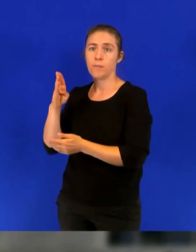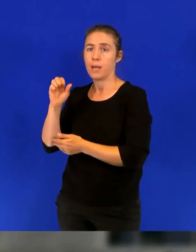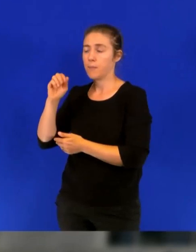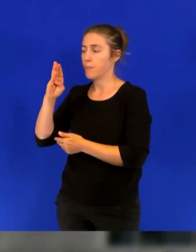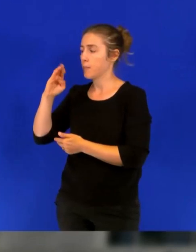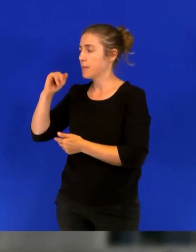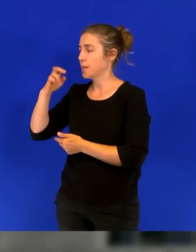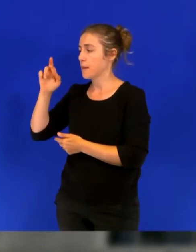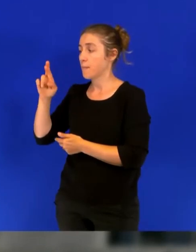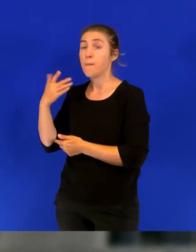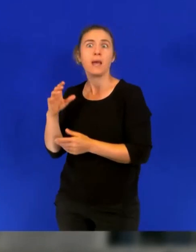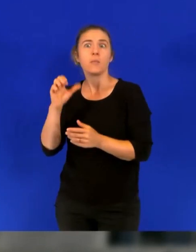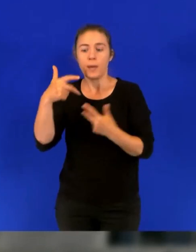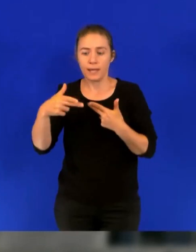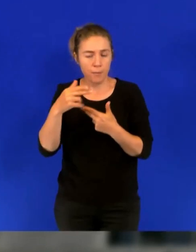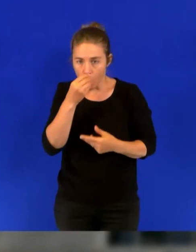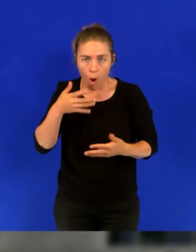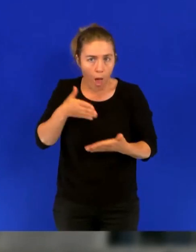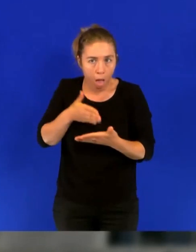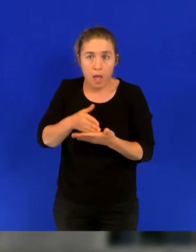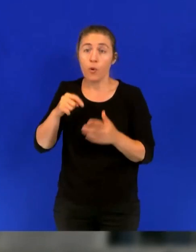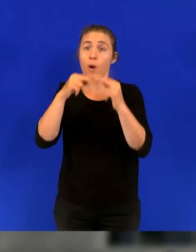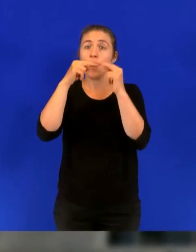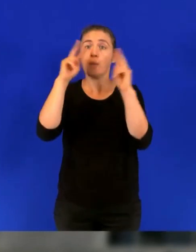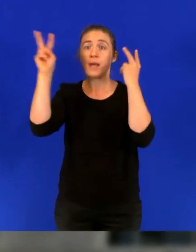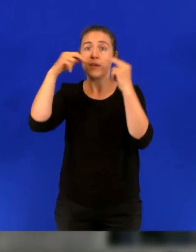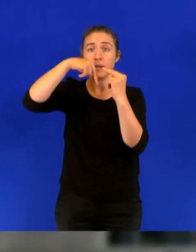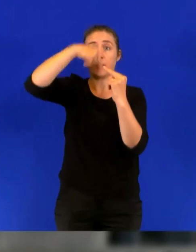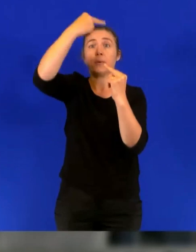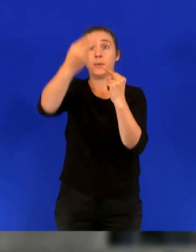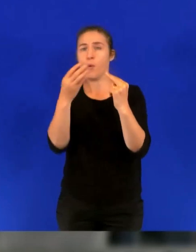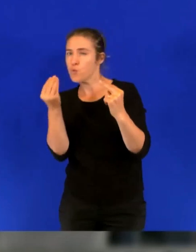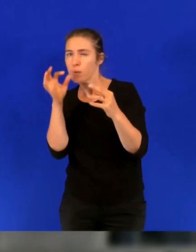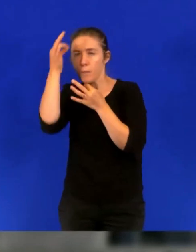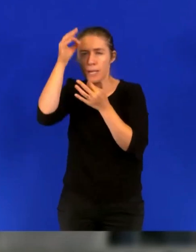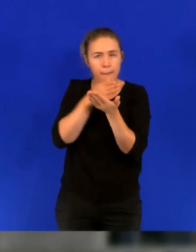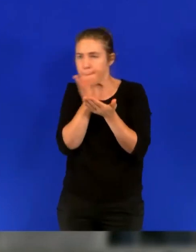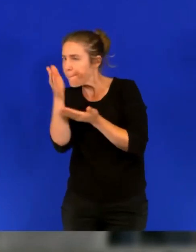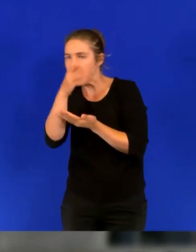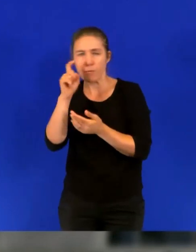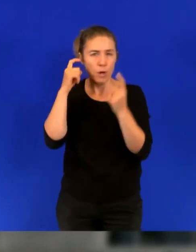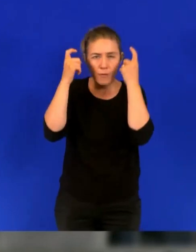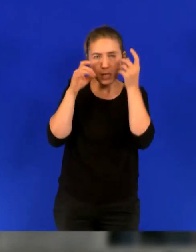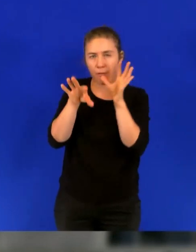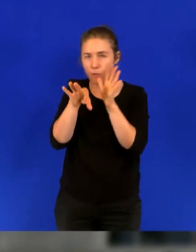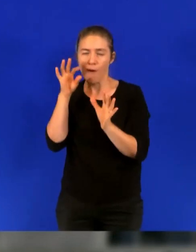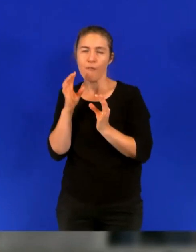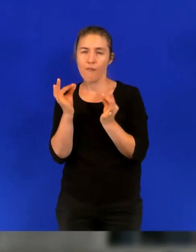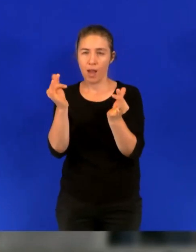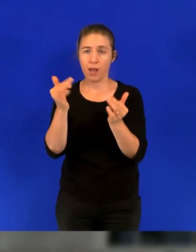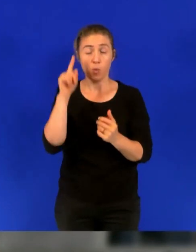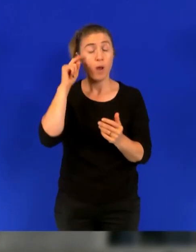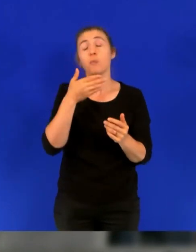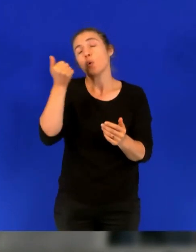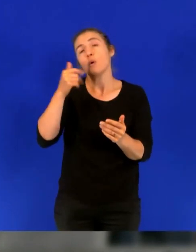défi. Il faut franchir le périphérique et le choix du tracé mérite une attention particulière, car si la ligne droite est la plus